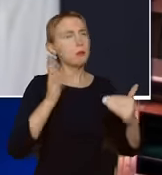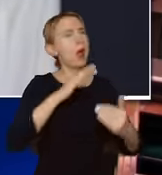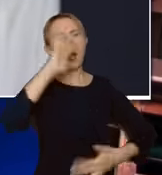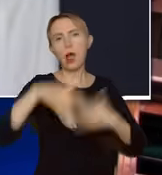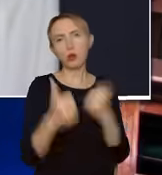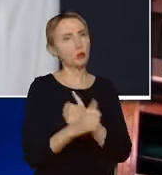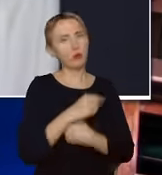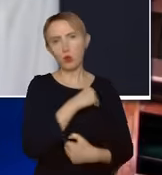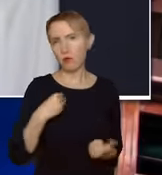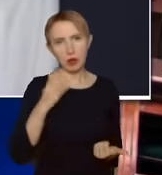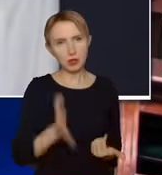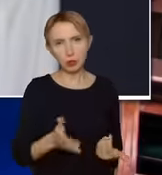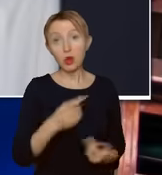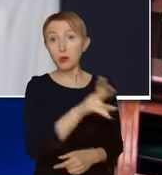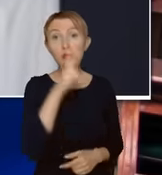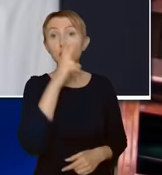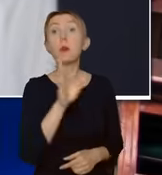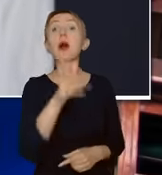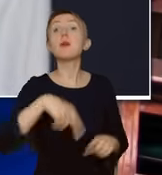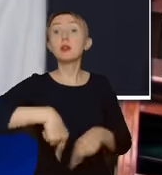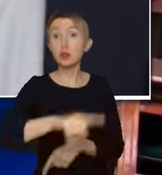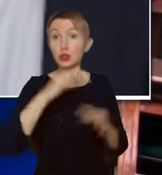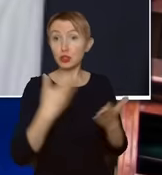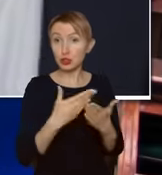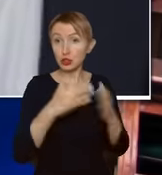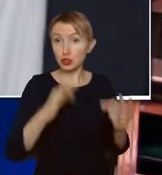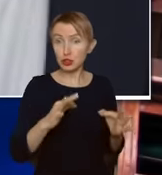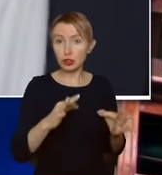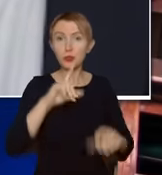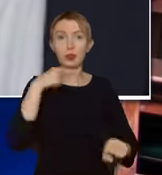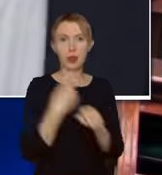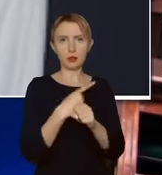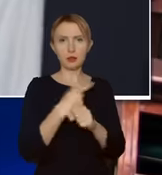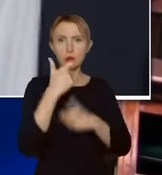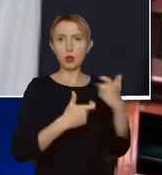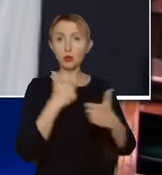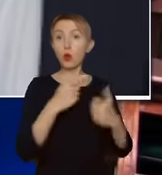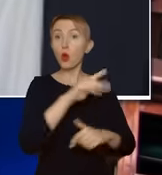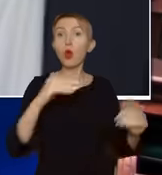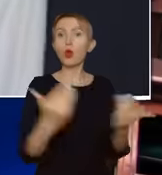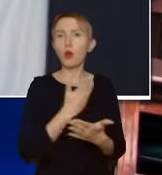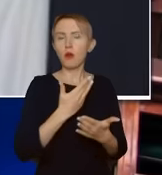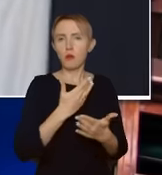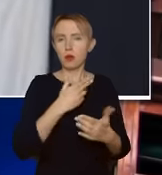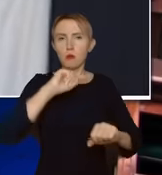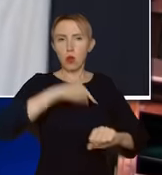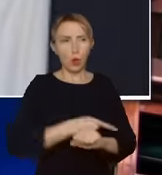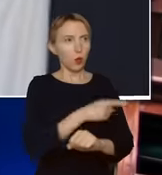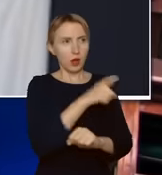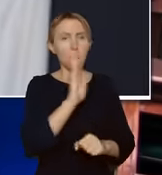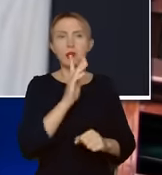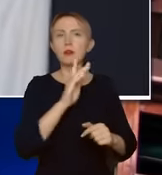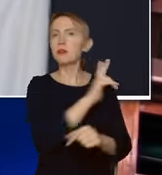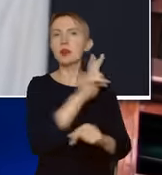państwie, szanowni państwo. I zobaczycie, co się będzie działo, dlatego że dzisiaj te decyzje podejmowane przez tych nowych neoprokuratorów będą podważane w każdych